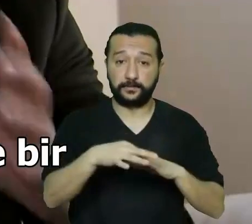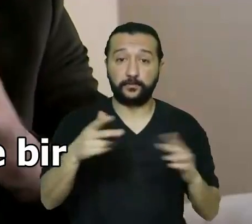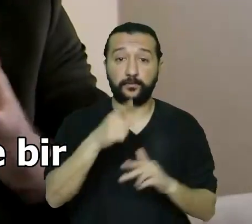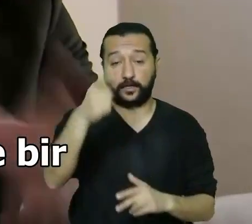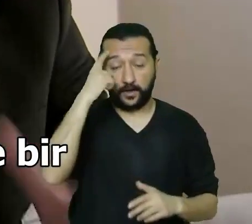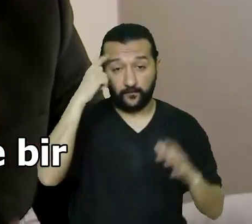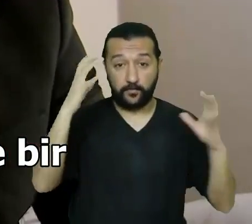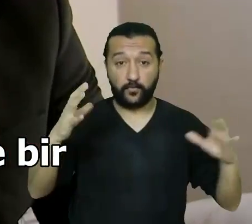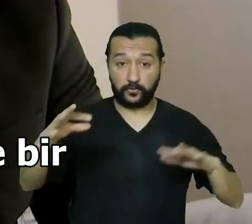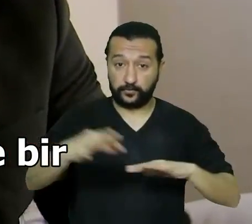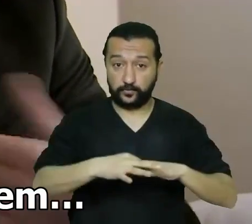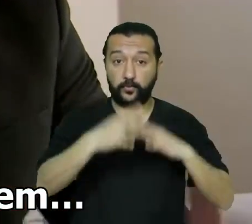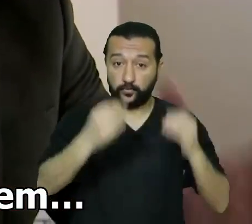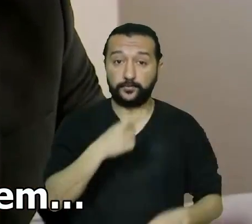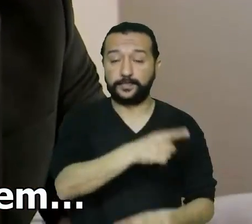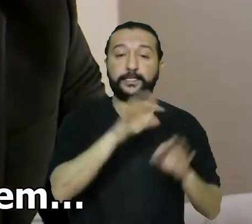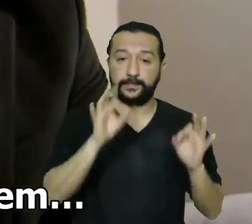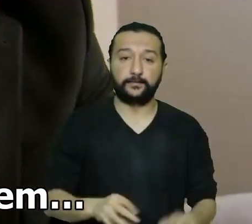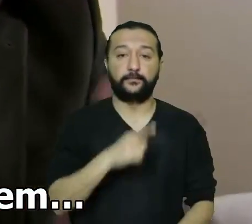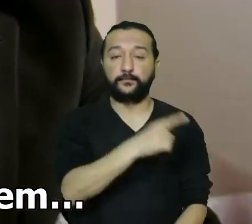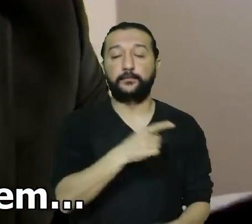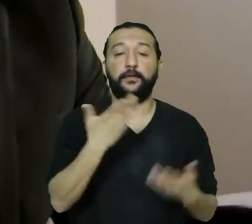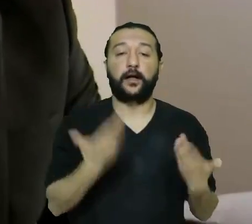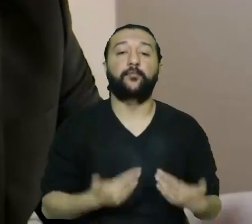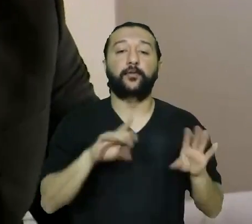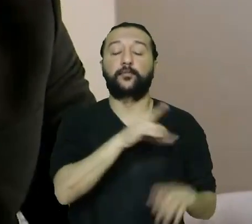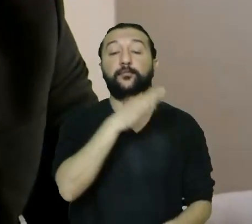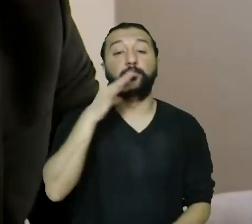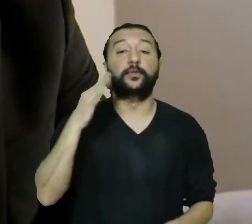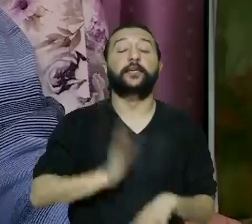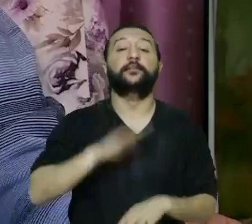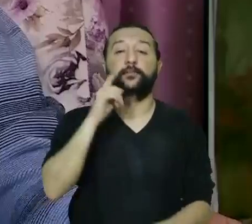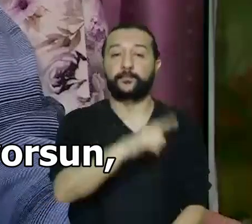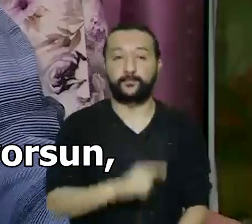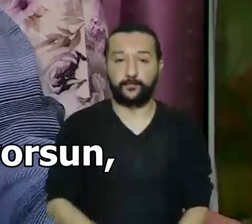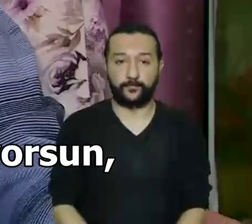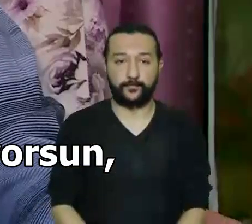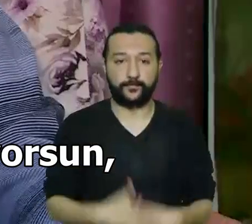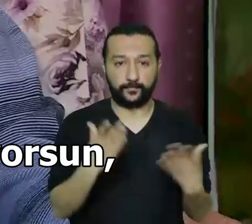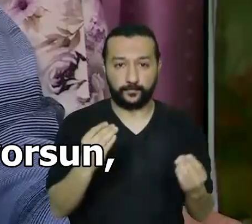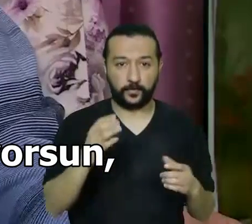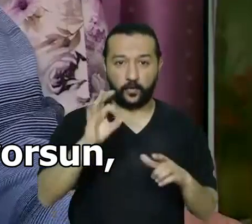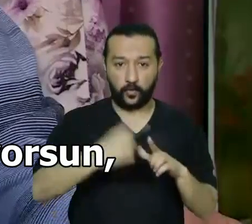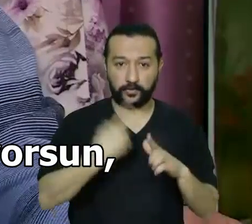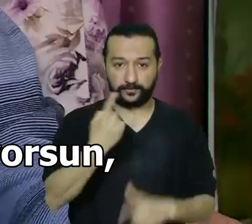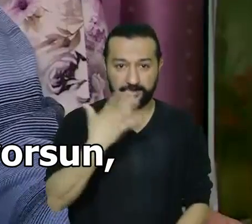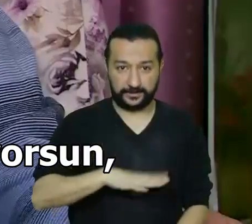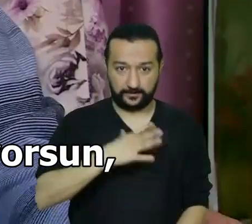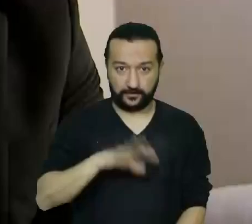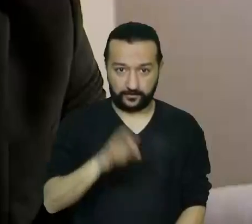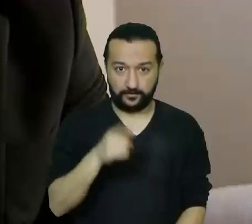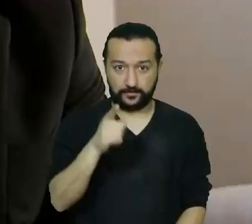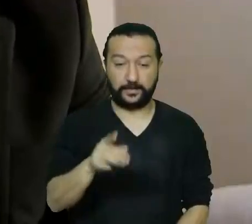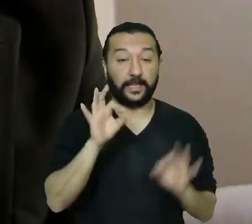...senin kafan büyüklüğünde bir pırlanta alsam... ...yine de Rüyamı ikna edemem, mutlu edemem yani. Daha orijinal bir şey olsun istiyorsun öyle